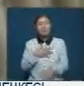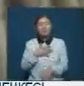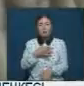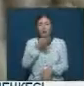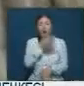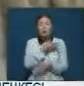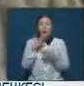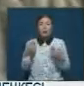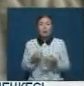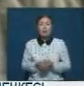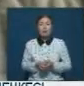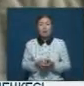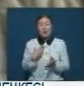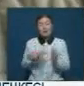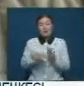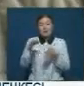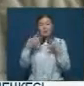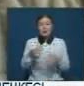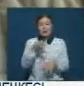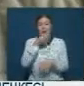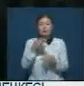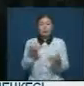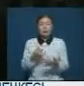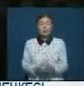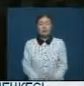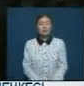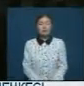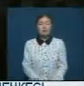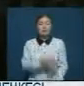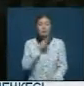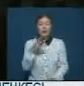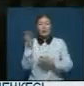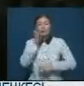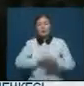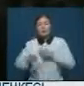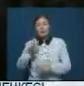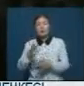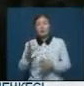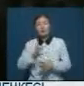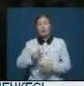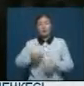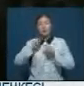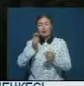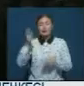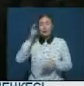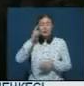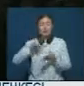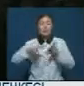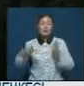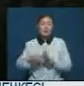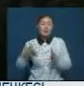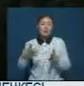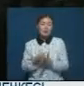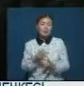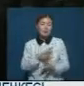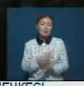ұнаған жоқ. Біреуін бір таңдадық, ұнап тұр өте. Көптен өзі қызыма бір шуба алып берейін деген. Соны бір арманыма